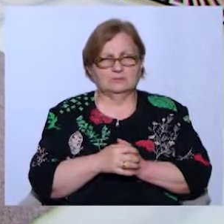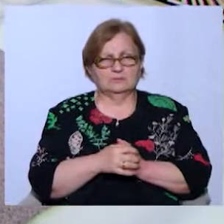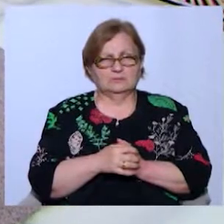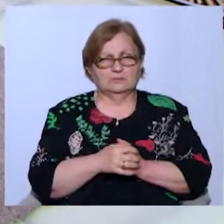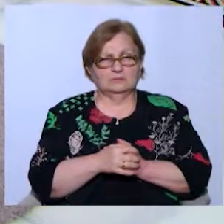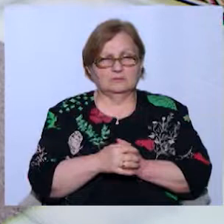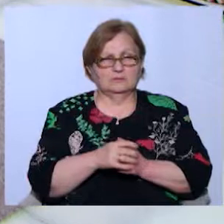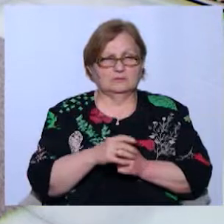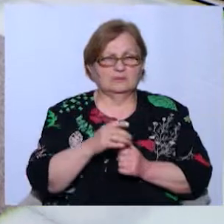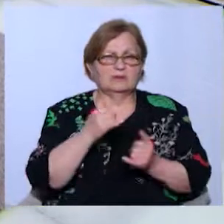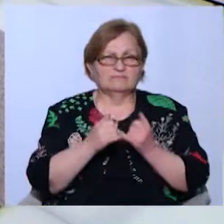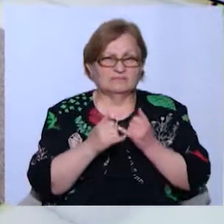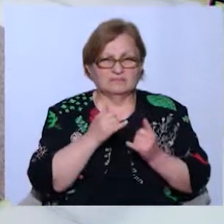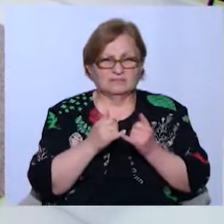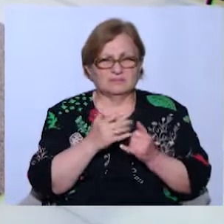ნარინჯის ფერი არის